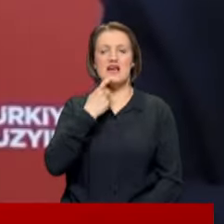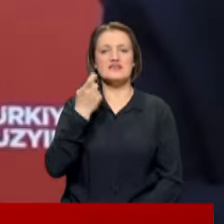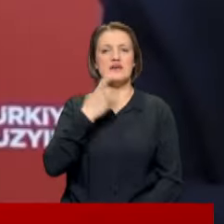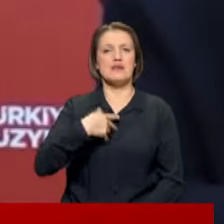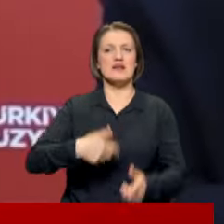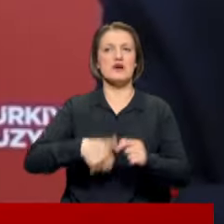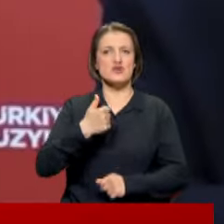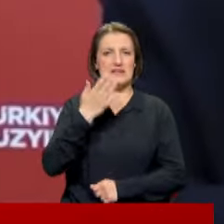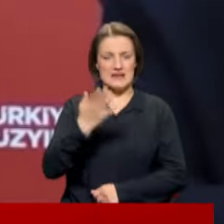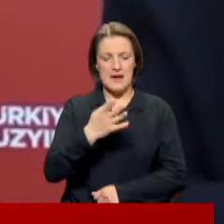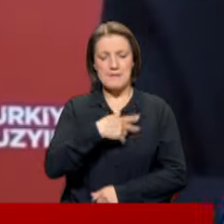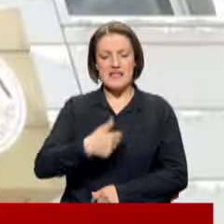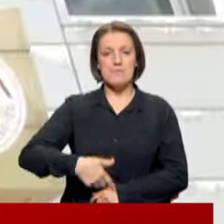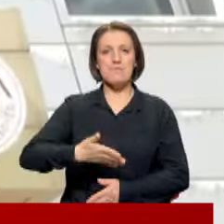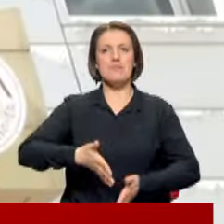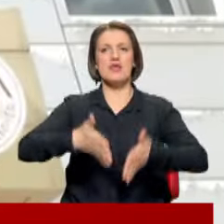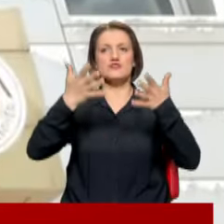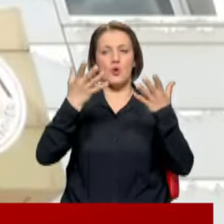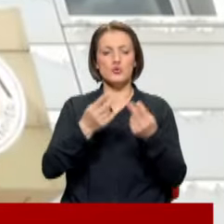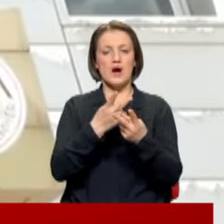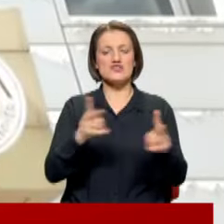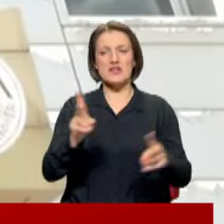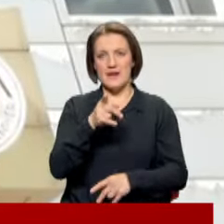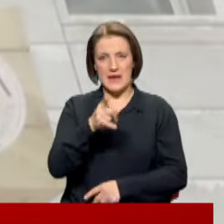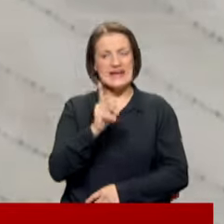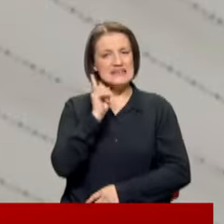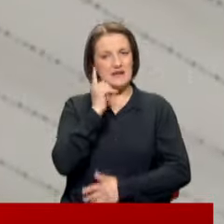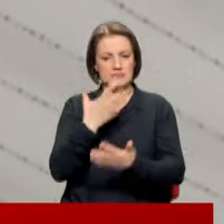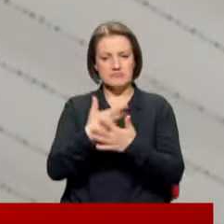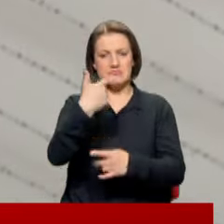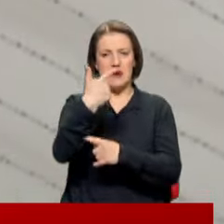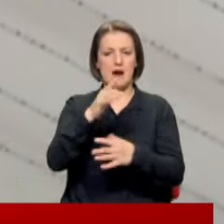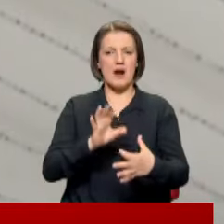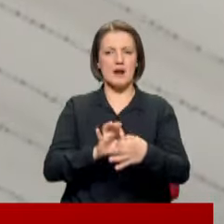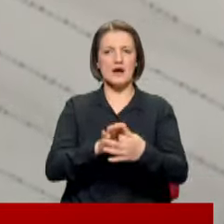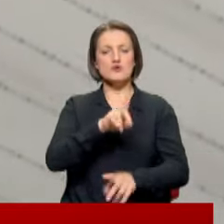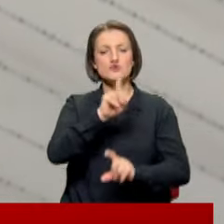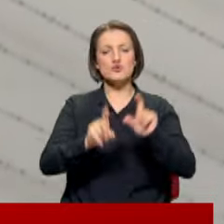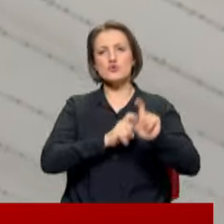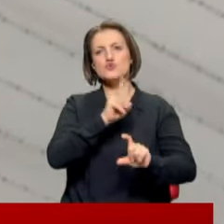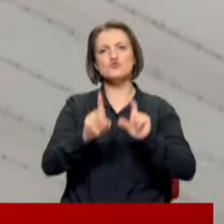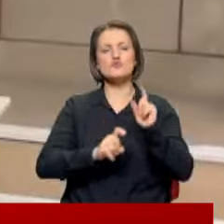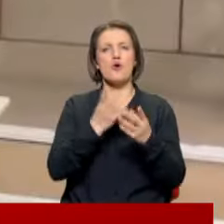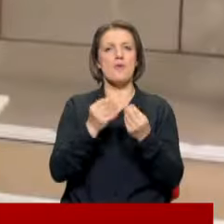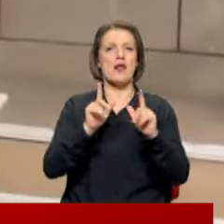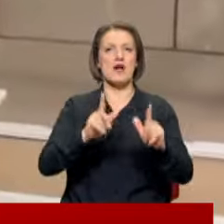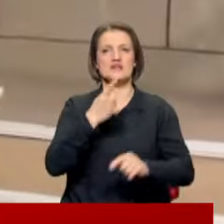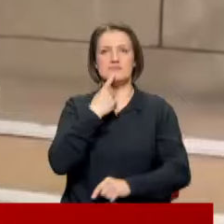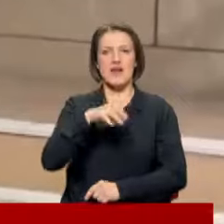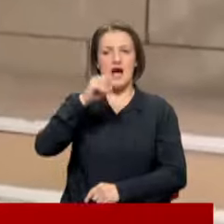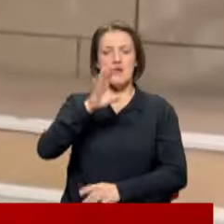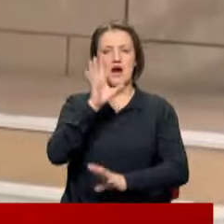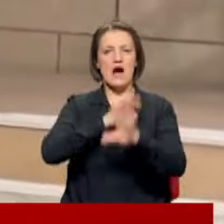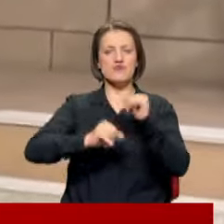başkanı Mehmet Seybek, belediye binasında bulunduğu açıklanan dinleme cihazları ve kameralarla ilgili soruşturma açılmalı dedi. AK Parti